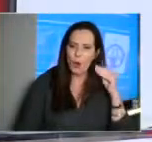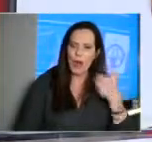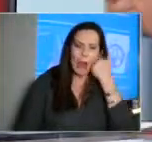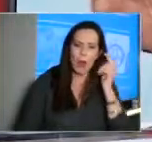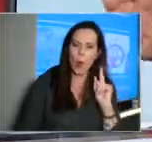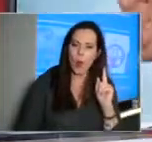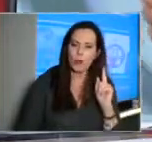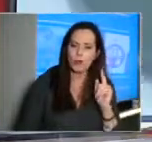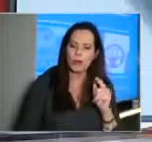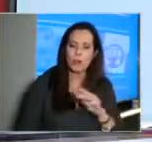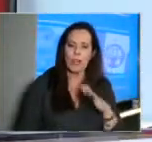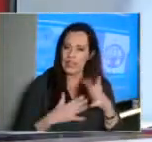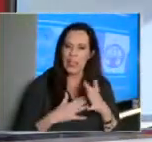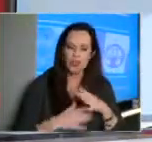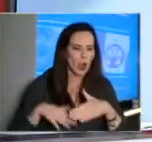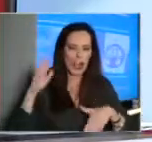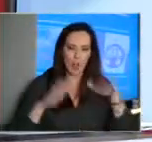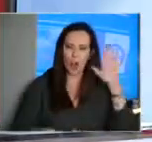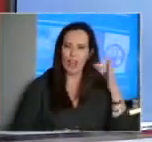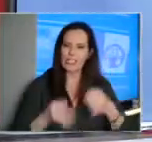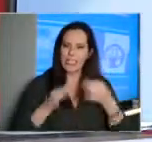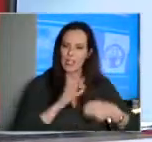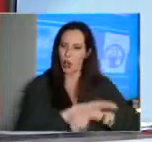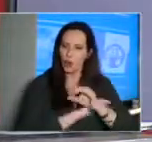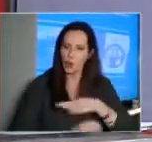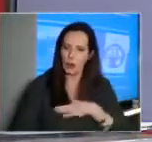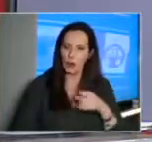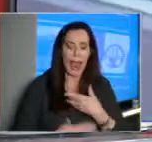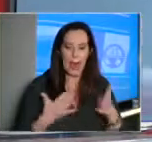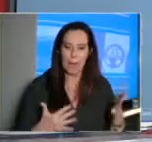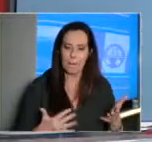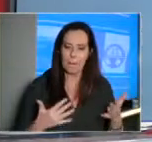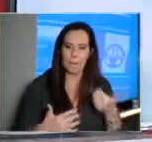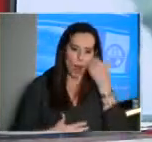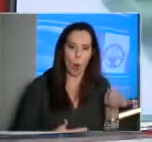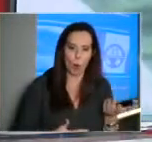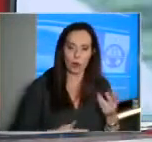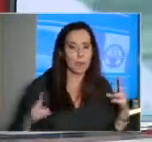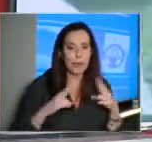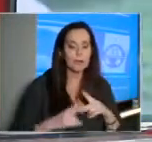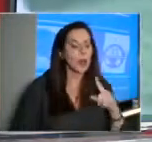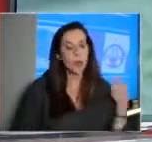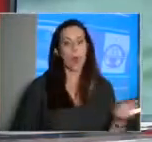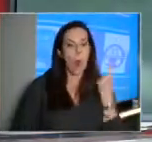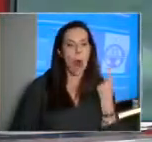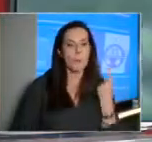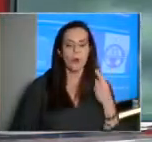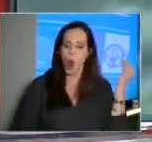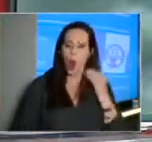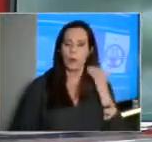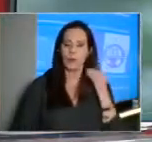לבגרות שלמה, תבדוק את רוב השחקני כדורגל שלנו, אין להם בגרות. בצרפת כולם הולכים